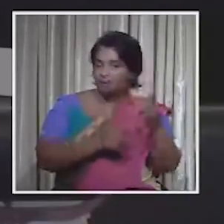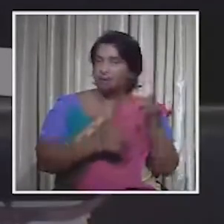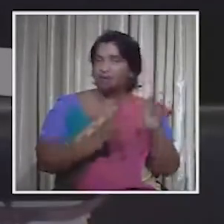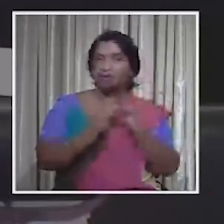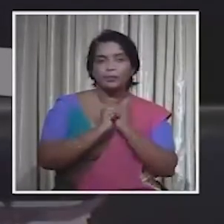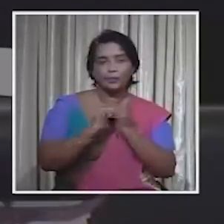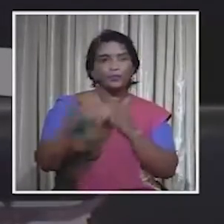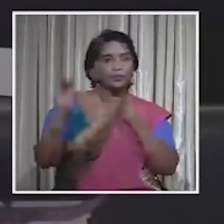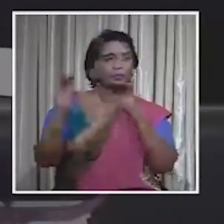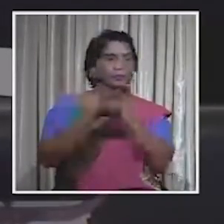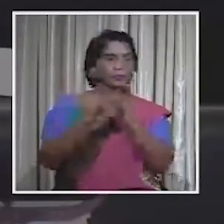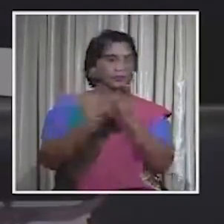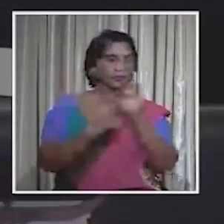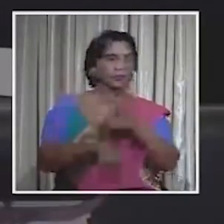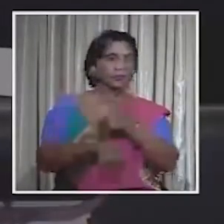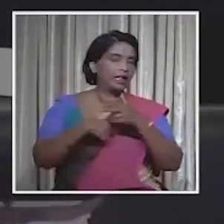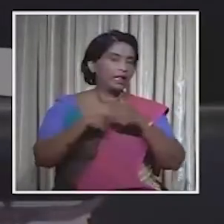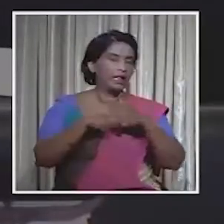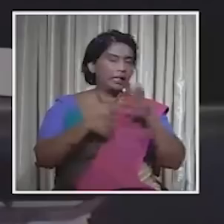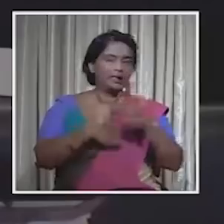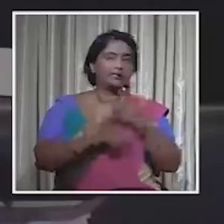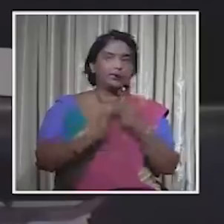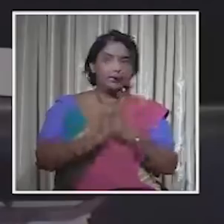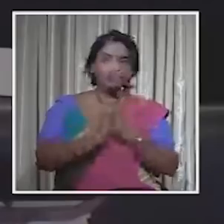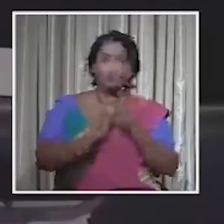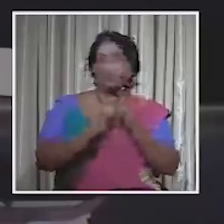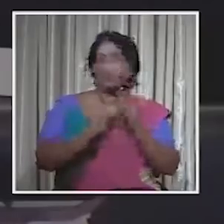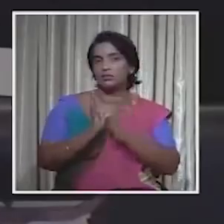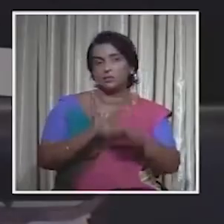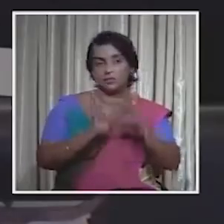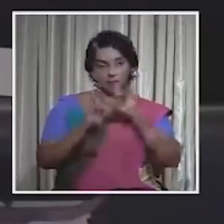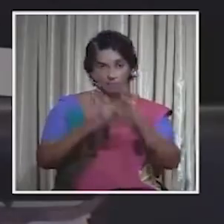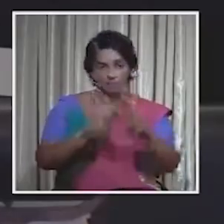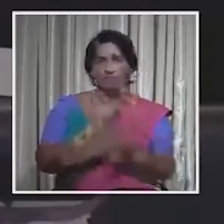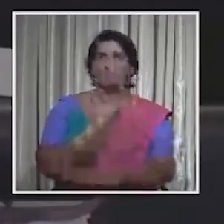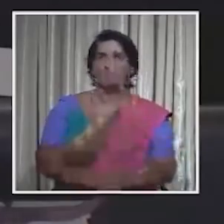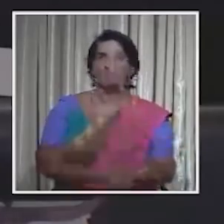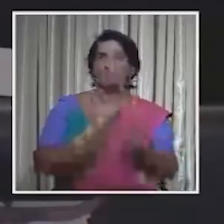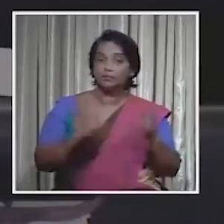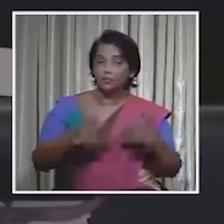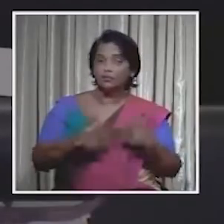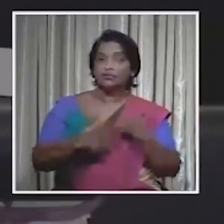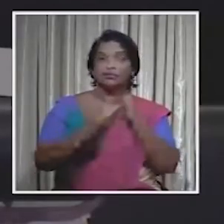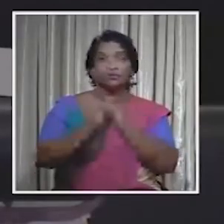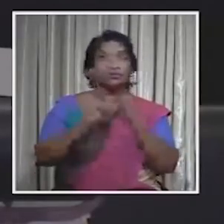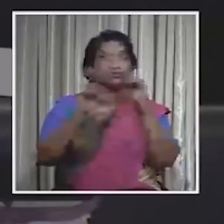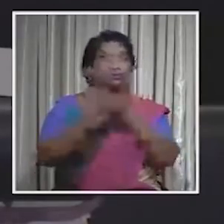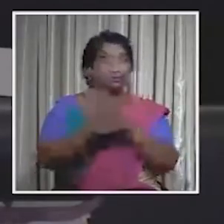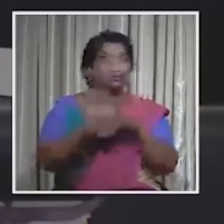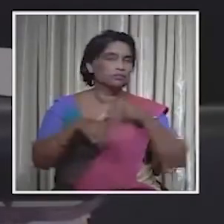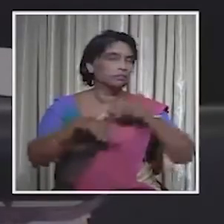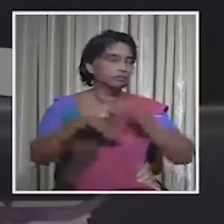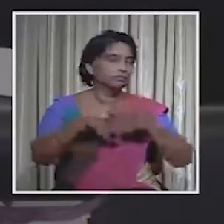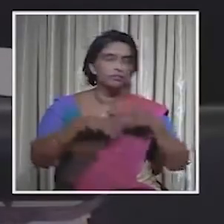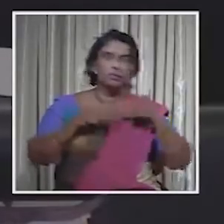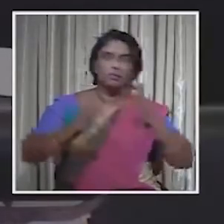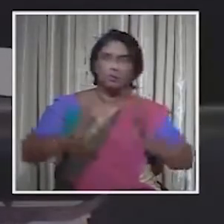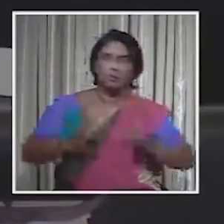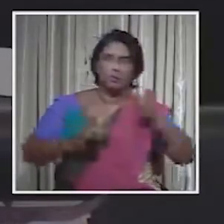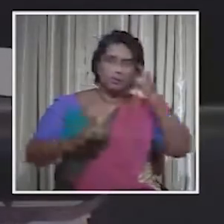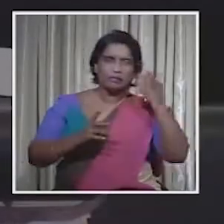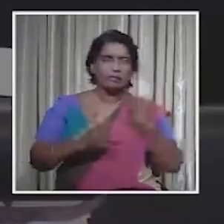பாதுகாப்பு தொடர்பில் அரசாங்கம் எந்தவிதமான பொறுப்பையும் ஏற்காது என்று தொழில் அமைச்சரான நிமல் ஸ்ரீபாலடி சில்வா தெரிவித்துள்ளார். இன்று